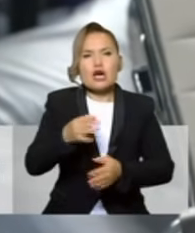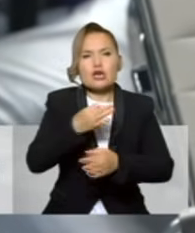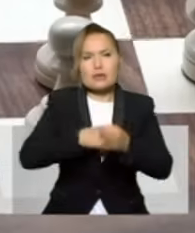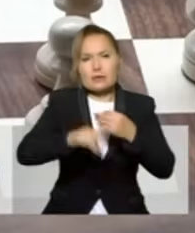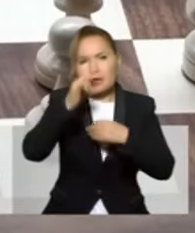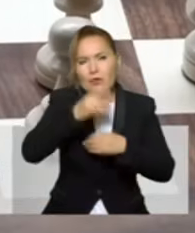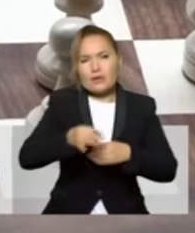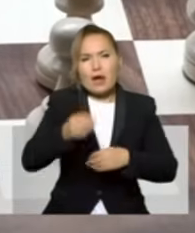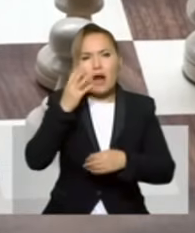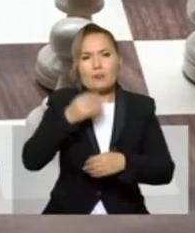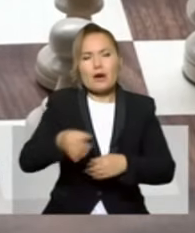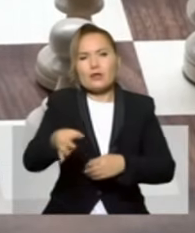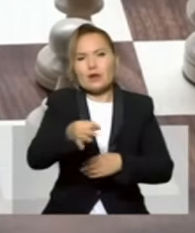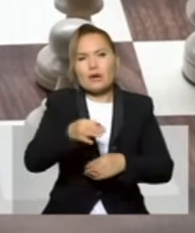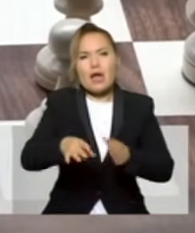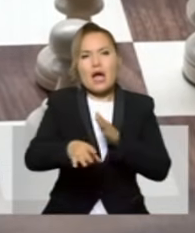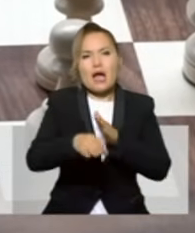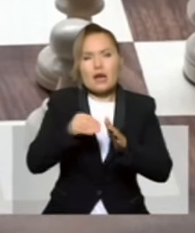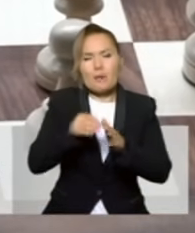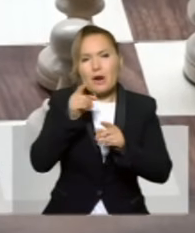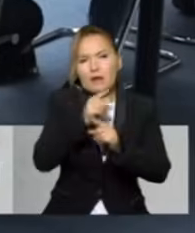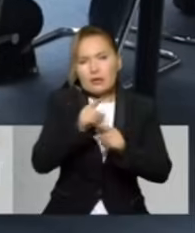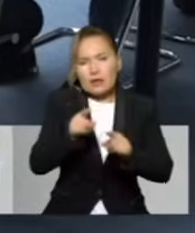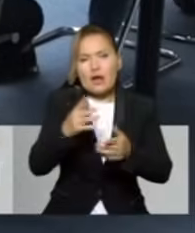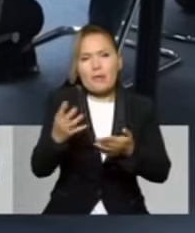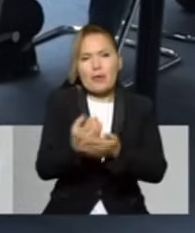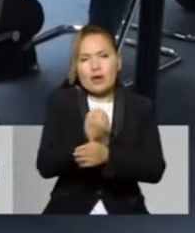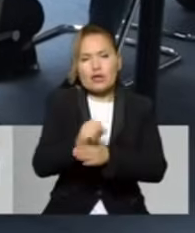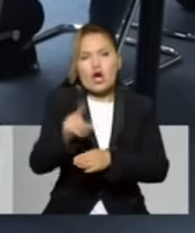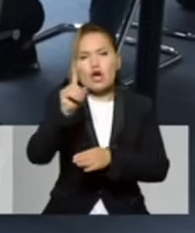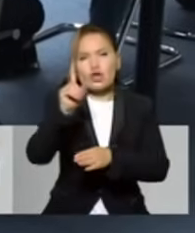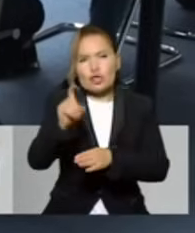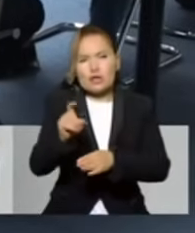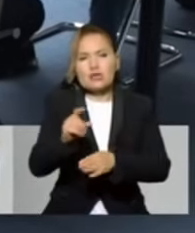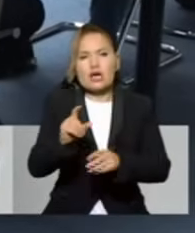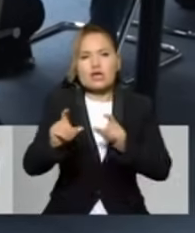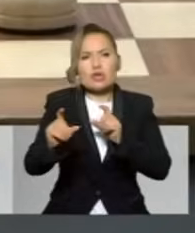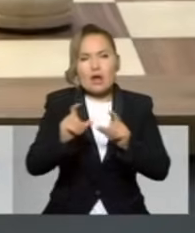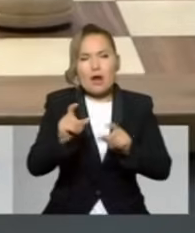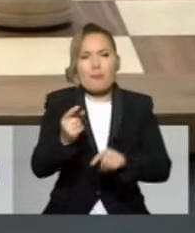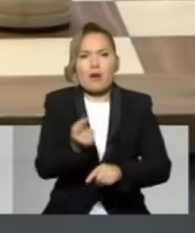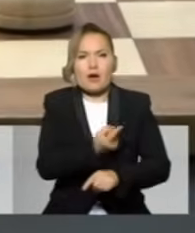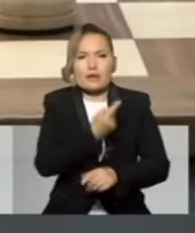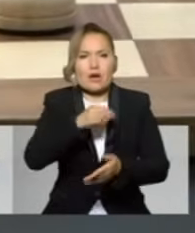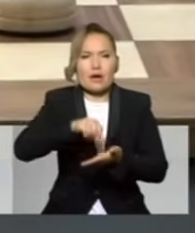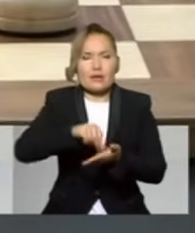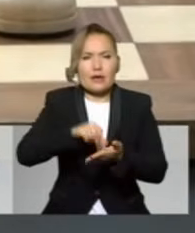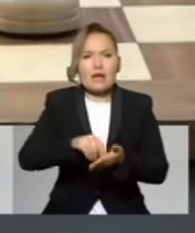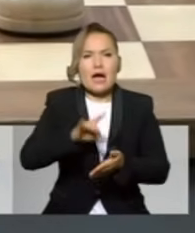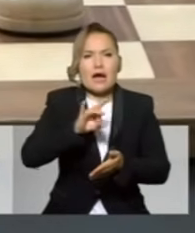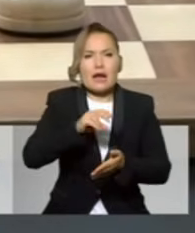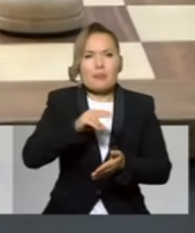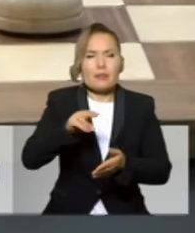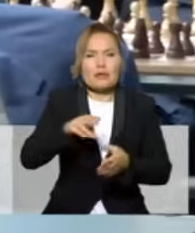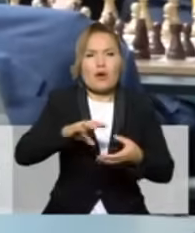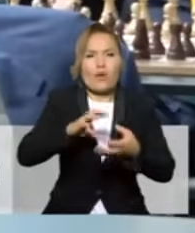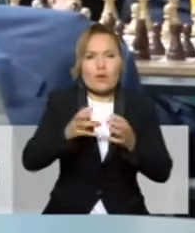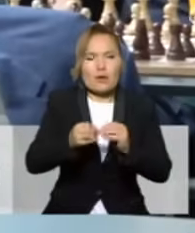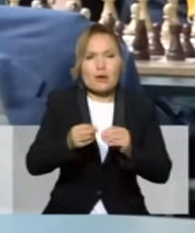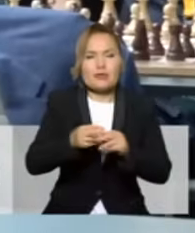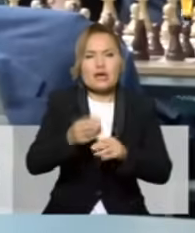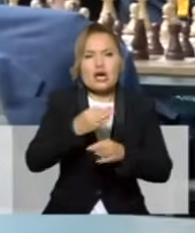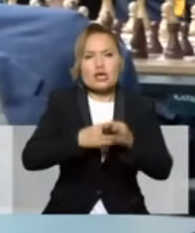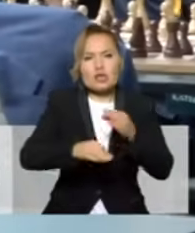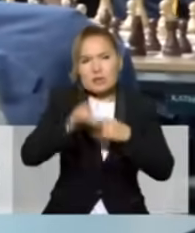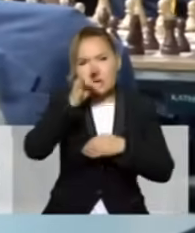Қазақстан, Алматы облыстарының іріктеу кезеңінен өткен 100-ден аса шахмат әуесқойы бақ сынады. Рапид қорытындысы бойынша Шығыс